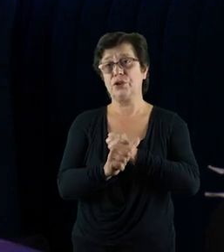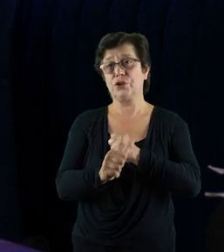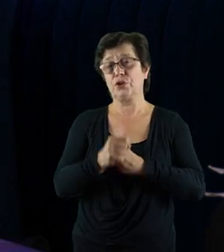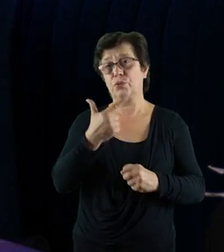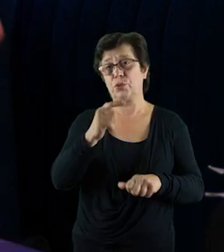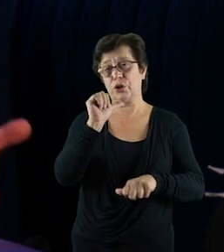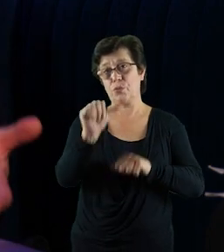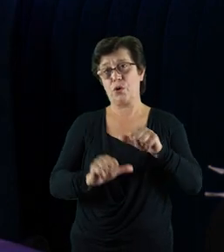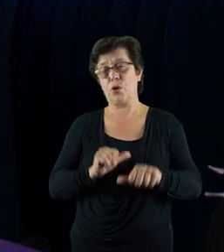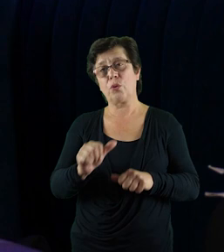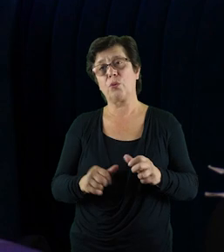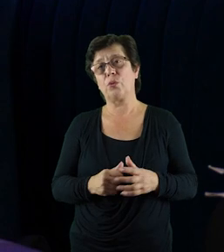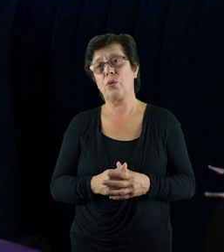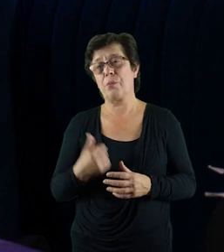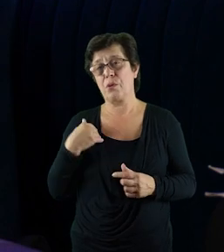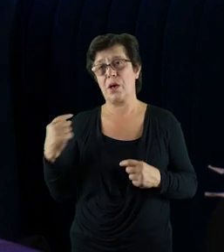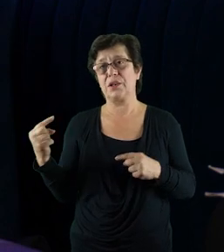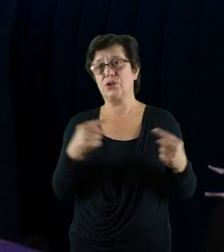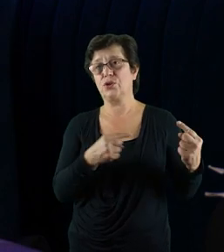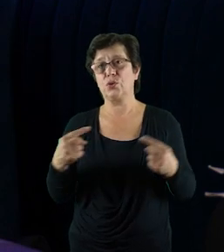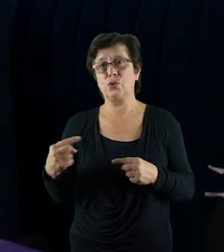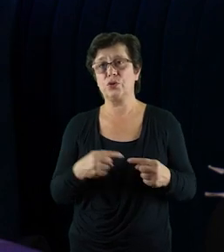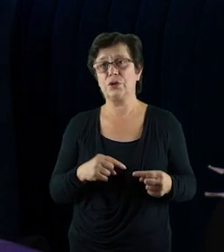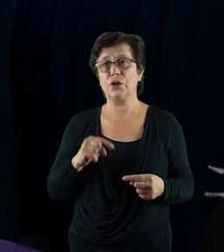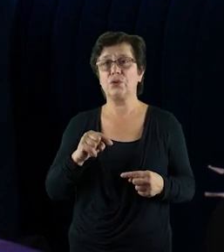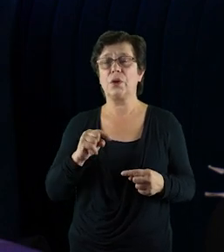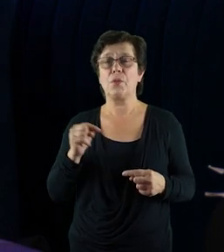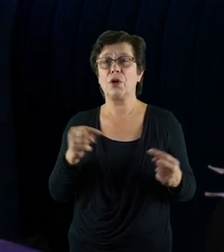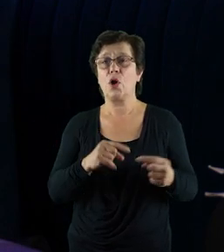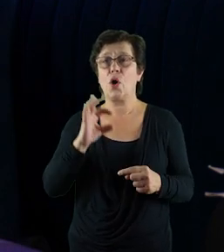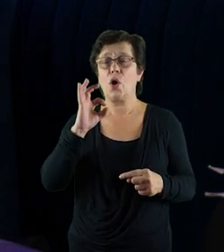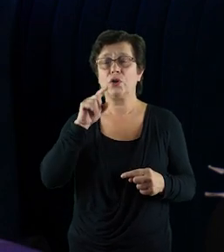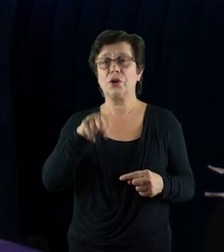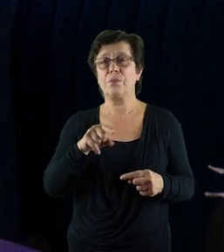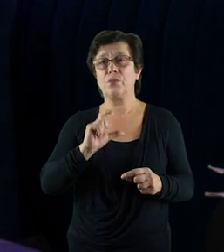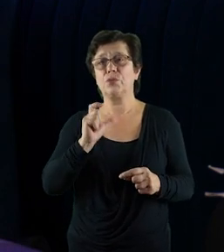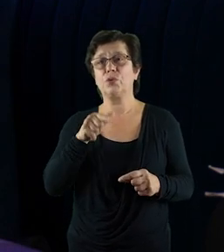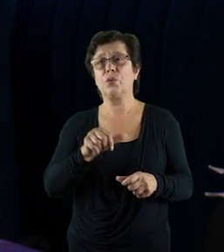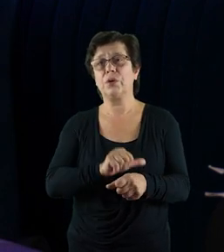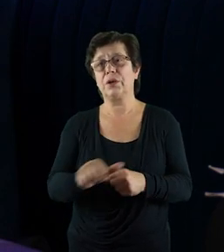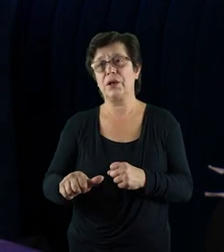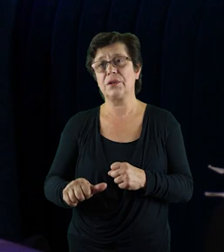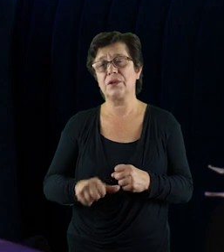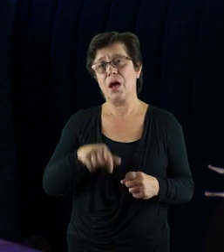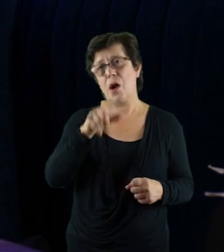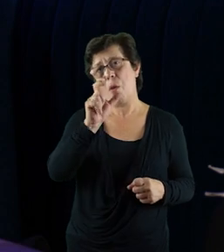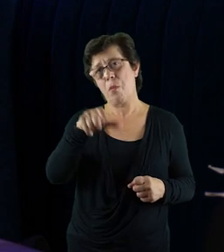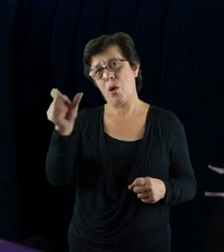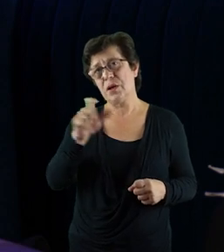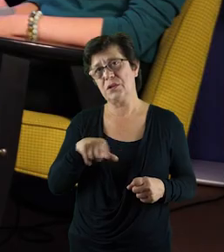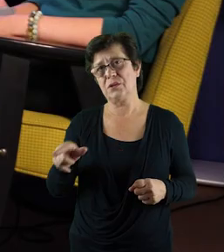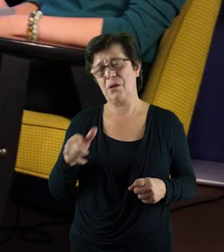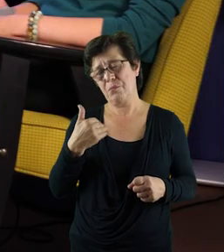do turpistów była dyskusja o tym, co to jest poezja. Na czym to polega. Bardzo ekskluzywne